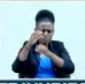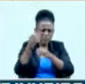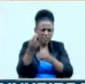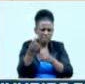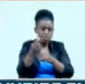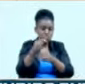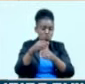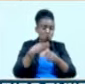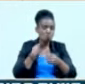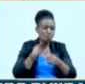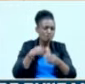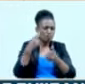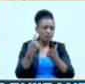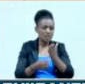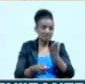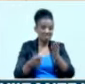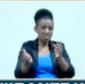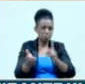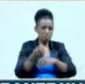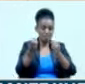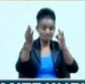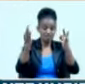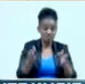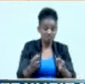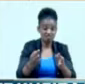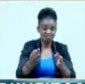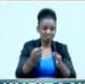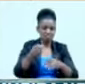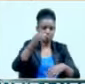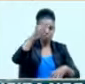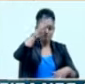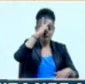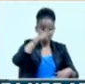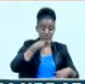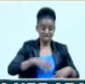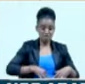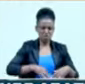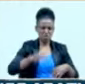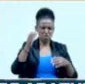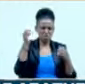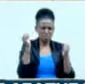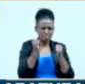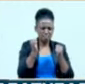cyane, ariko turashaka yuko bagira byinshi bashobora gusuzuma cyane cyane nko ku babyeyi batwite, bakaba basuzuma malaria,